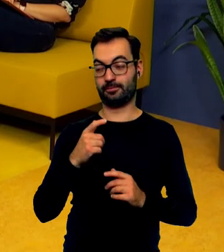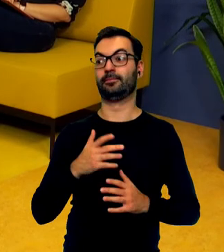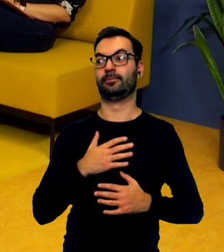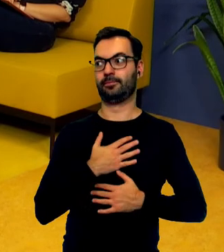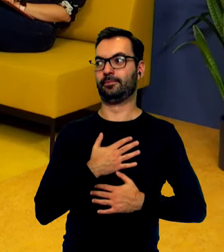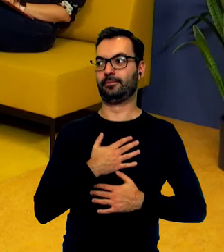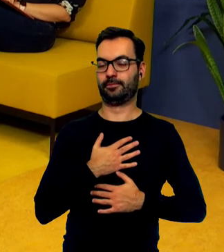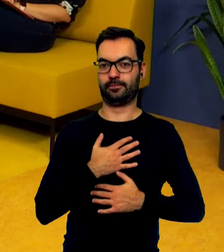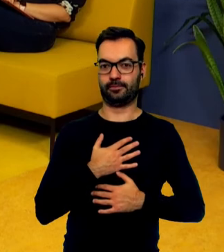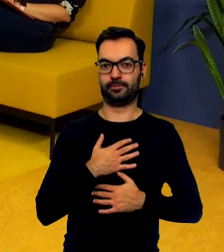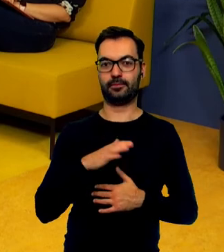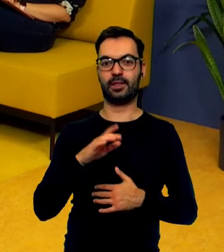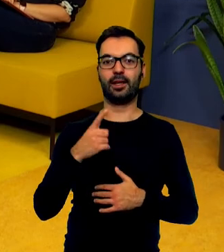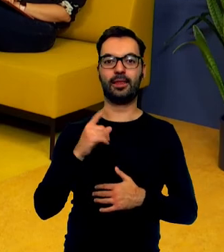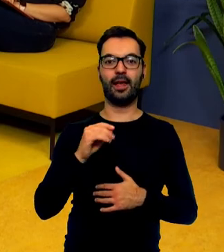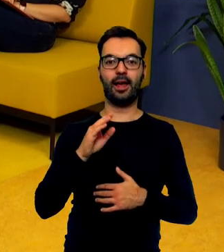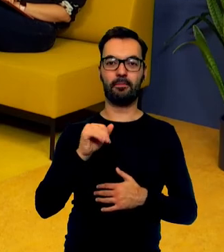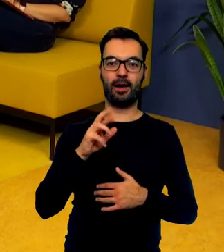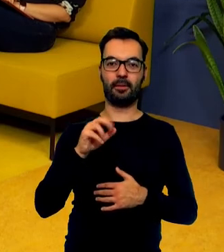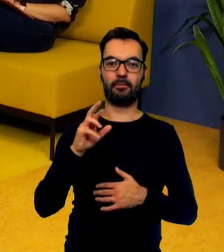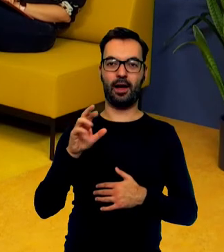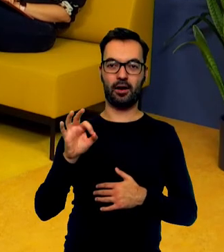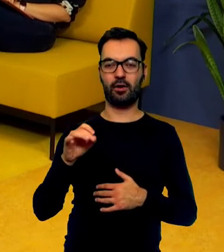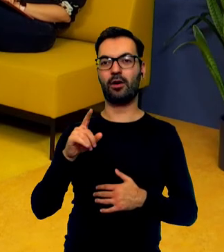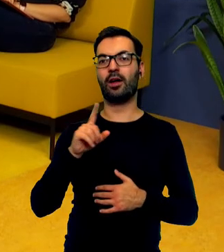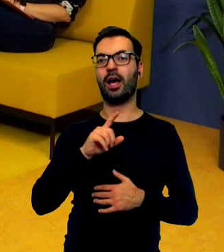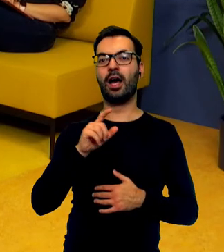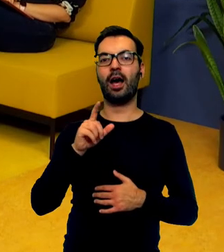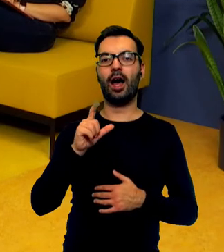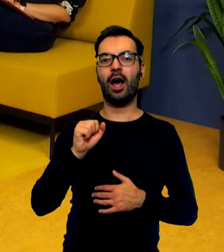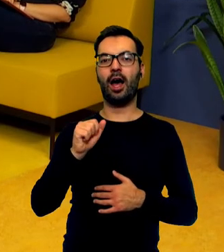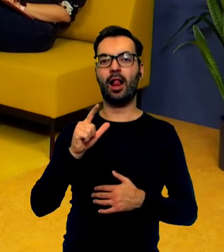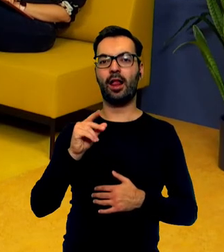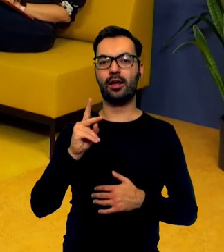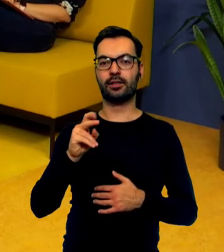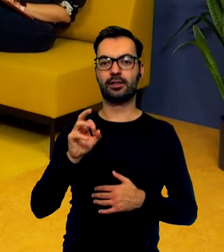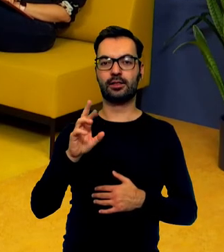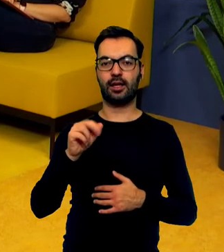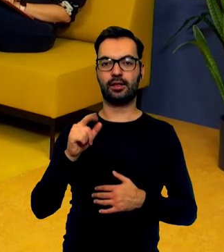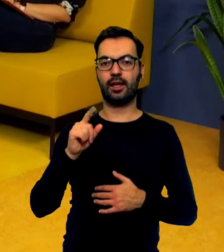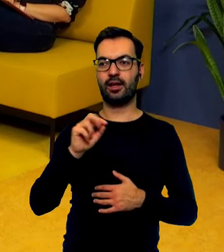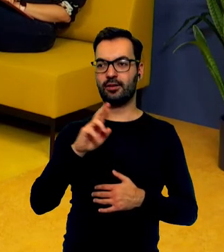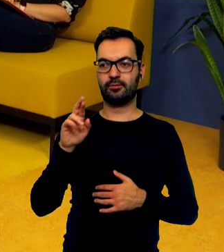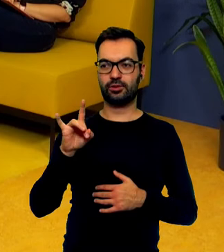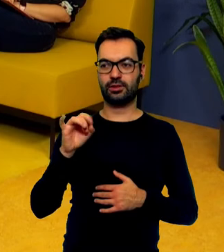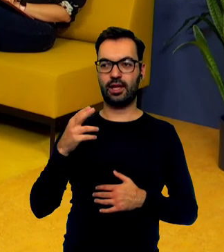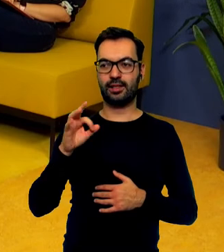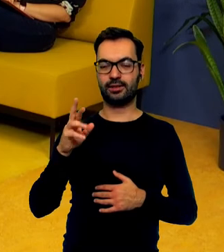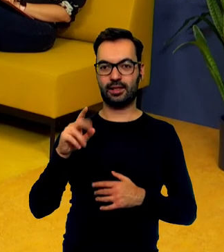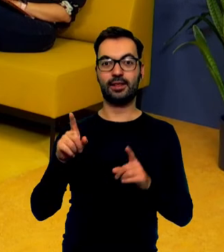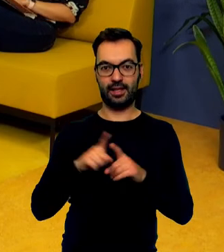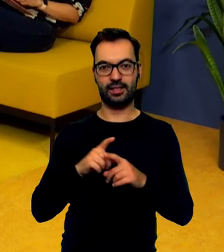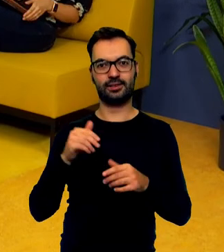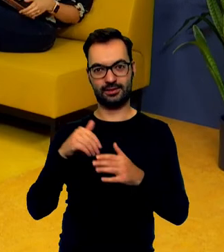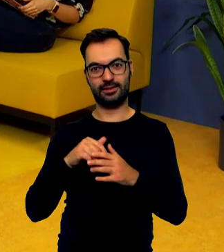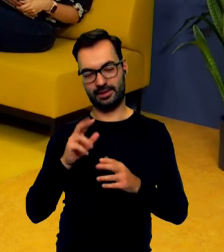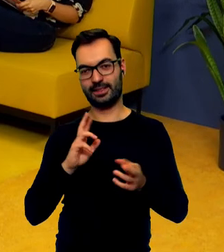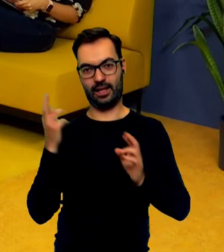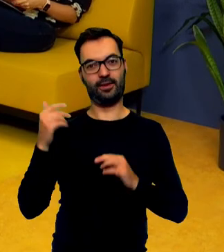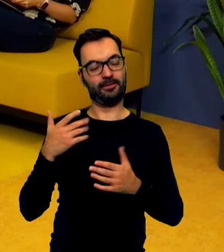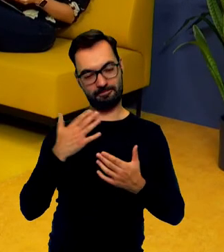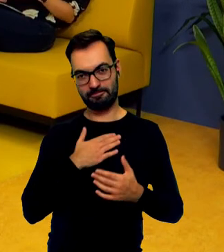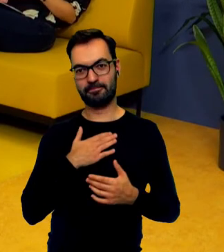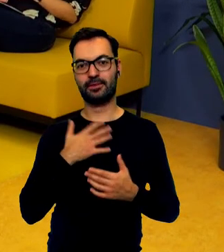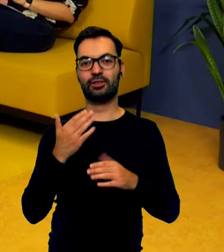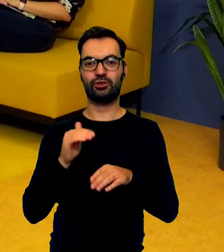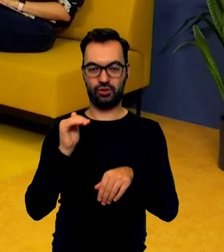i w ogóle, że i Bogdan de Barbaro i Aleksandra Przegalińska tak życzliwie zareagowali na tę książkę,